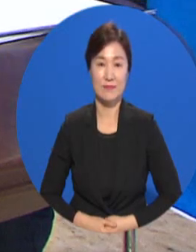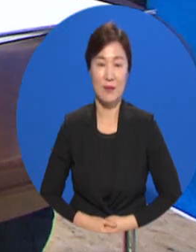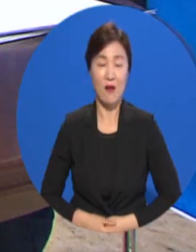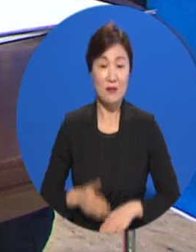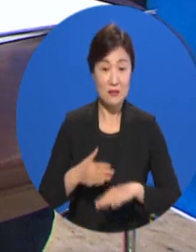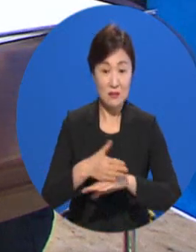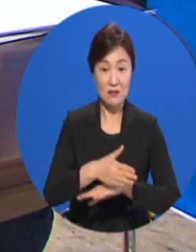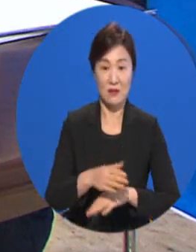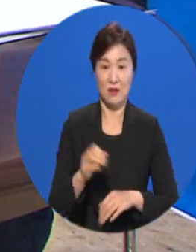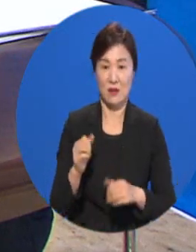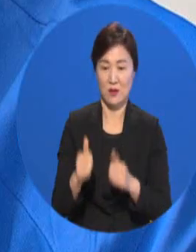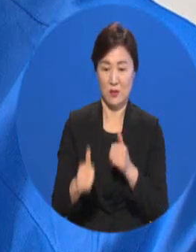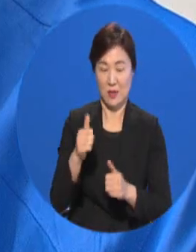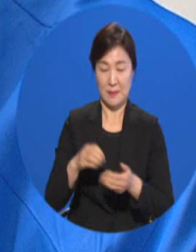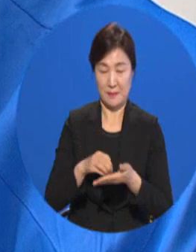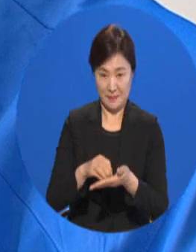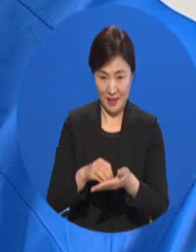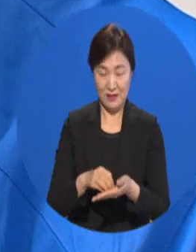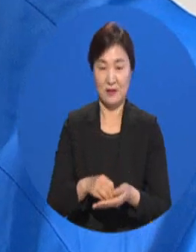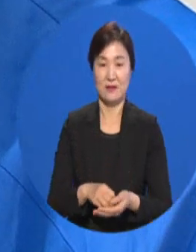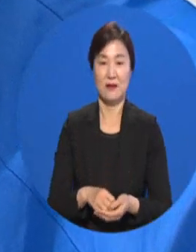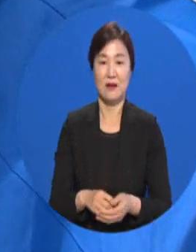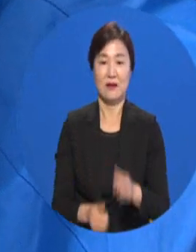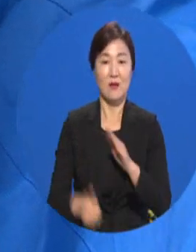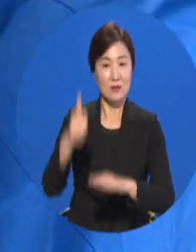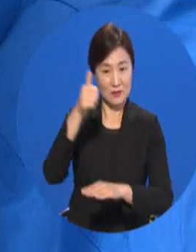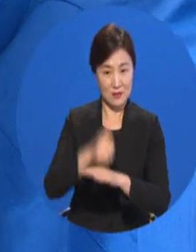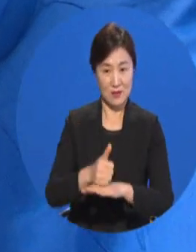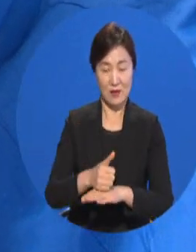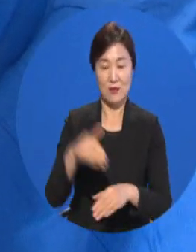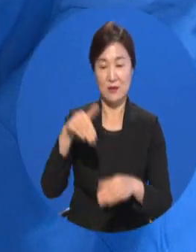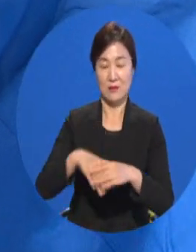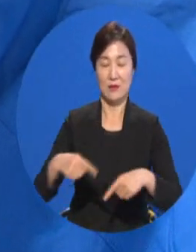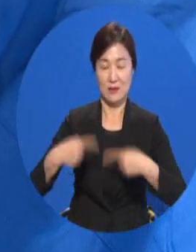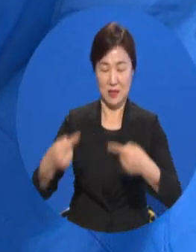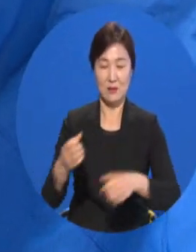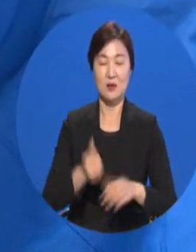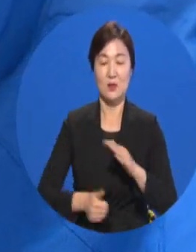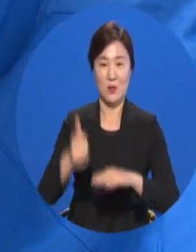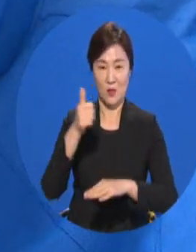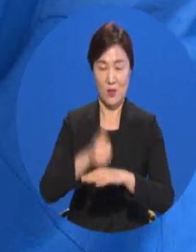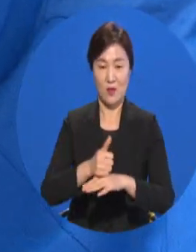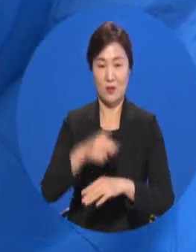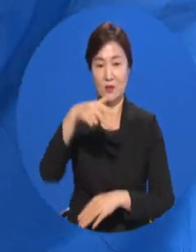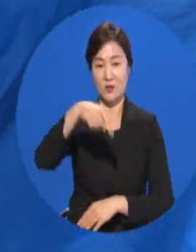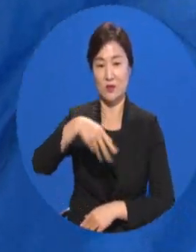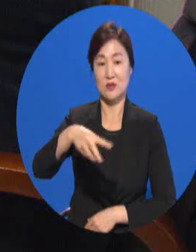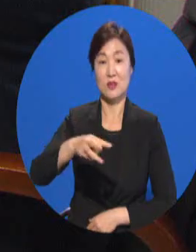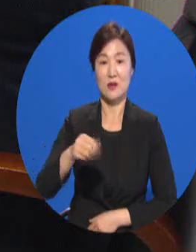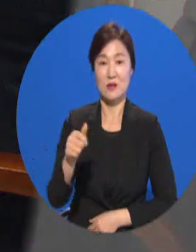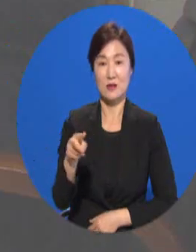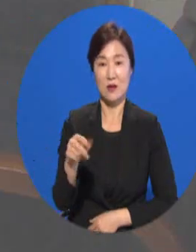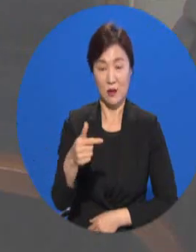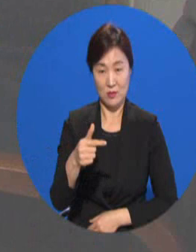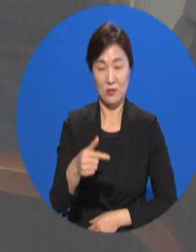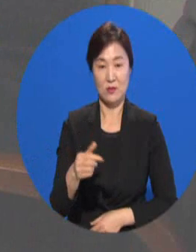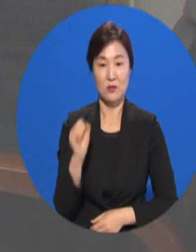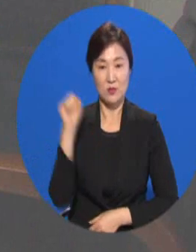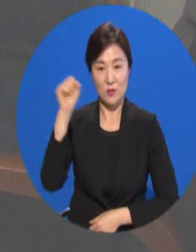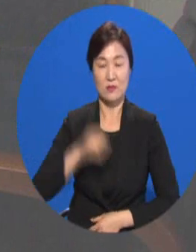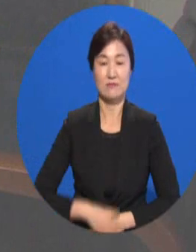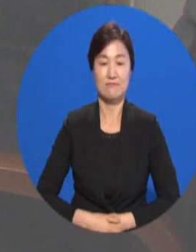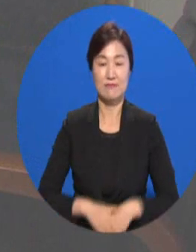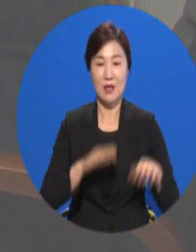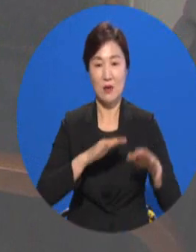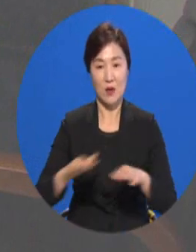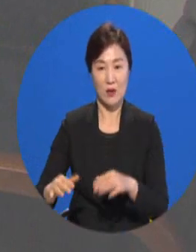뒤늦게 경선 후보의 이름을 올린 뒤 극적으로 본선 진출까지 성공한 더불어민주당 주차련 후보는